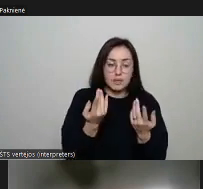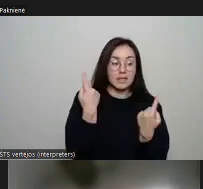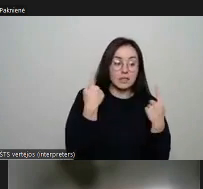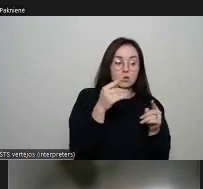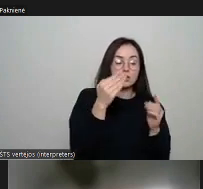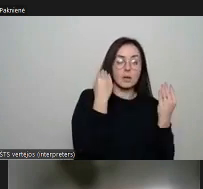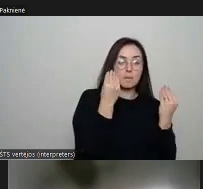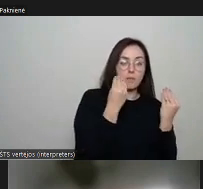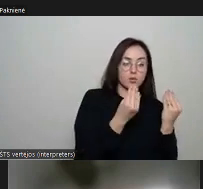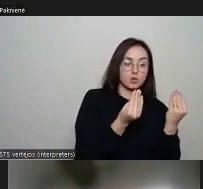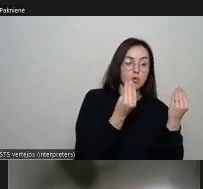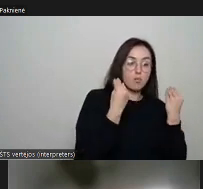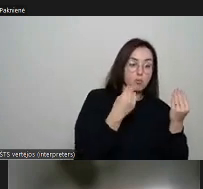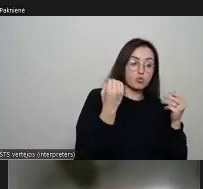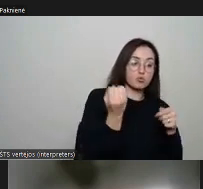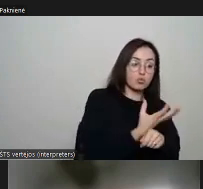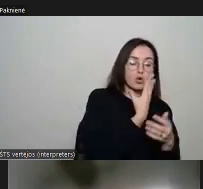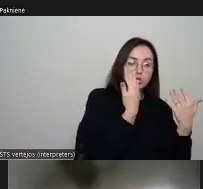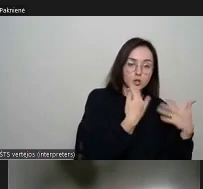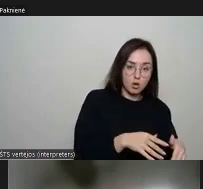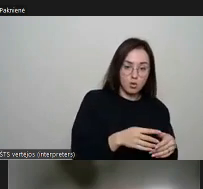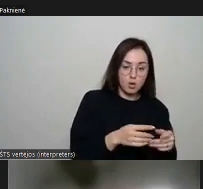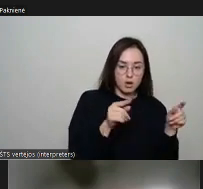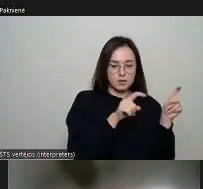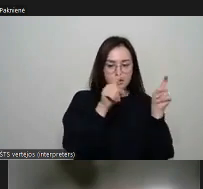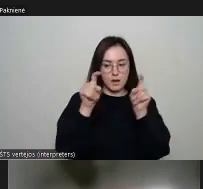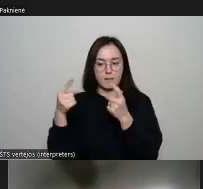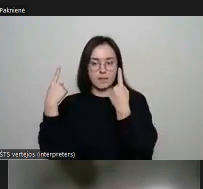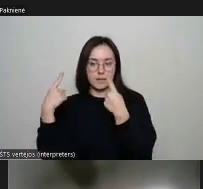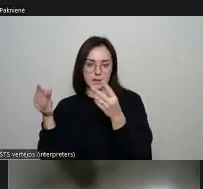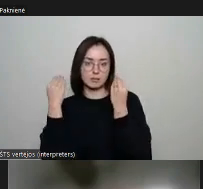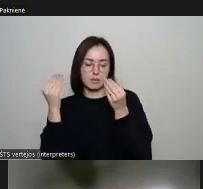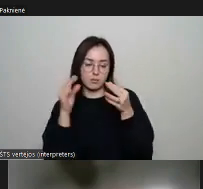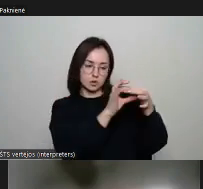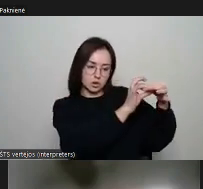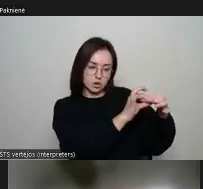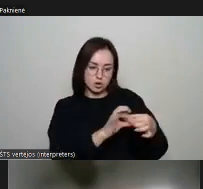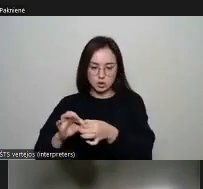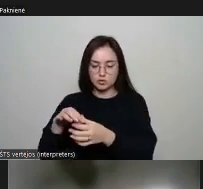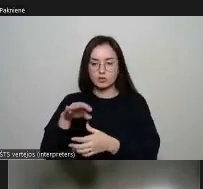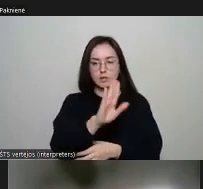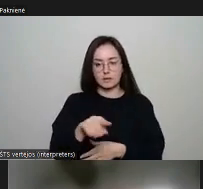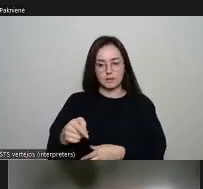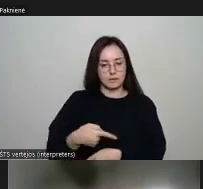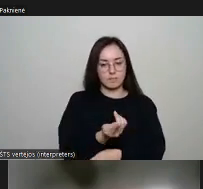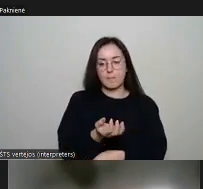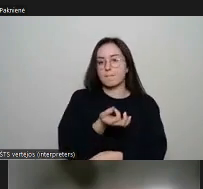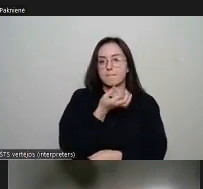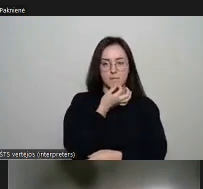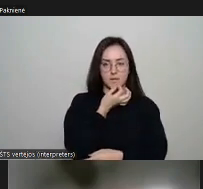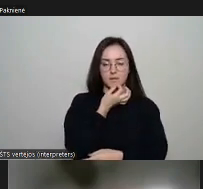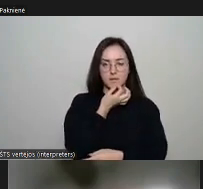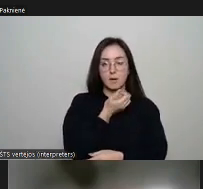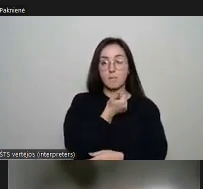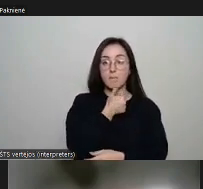kitose pamokose. Ir mokiniam iš tikrųjų patinka tokios pamokos. Pavyzdžiui,